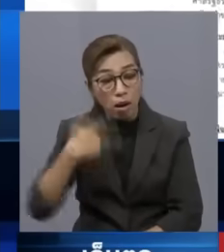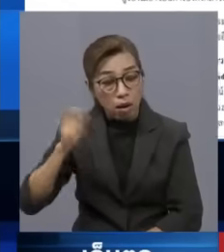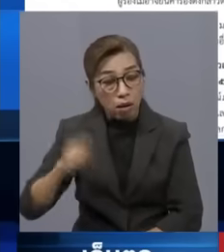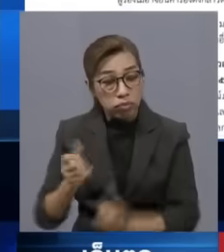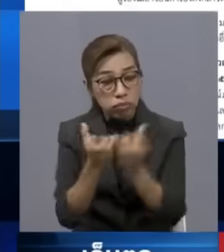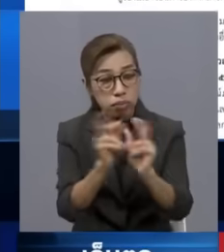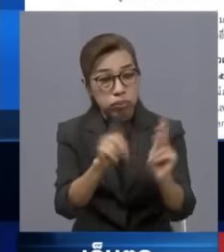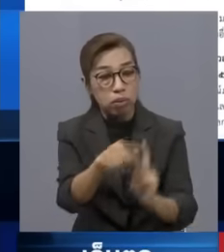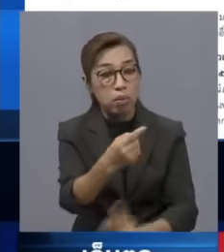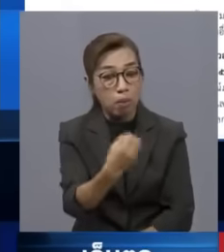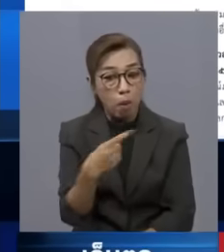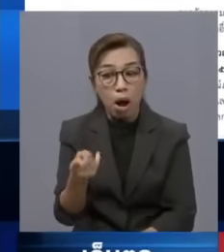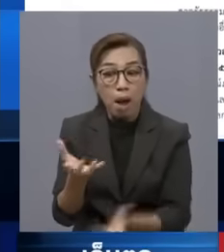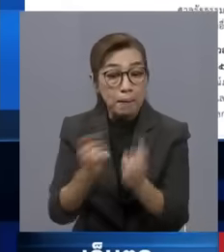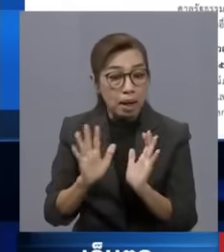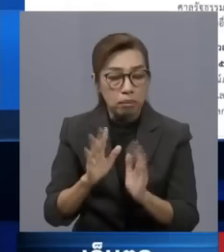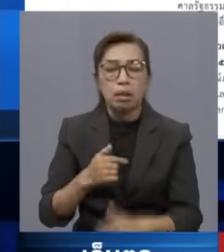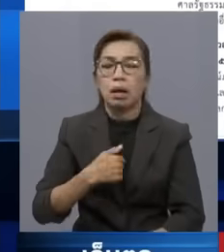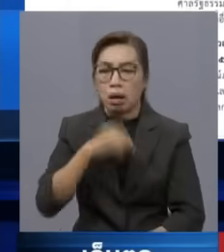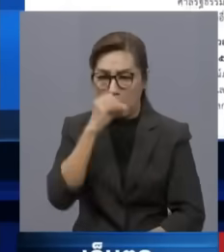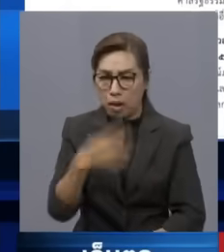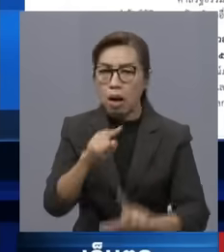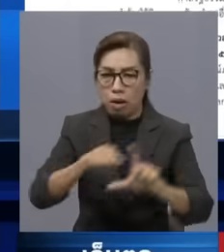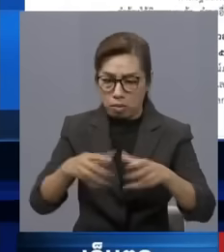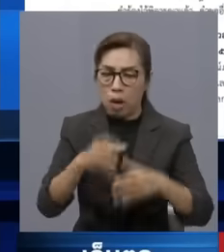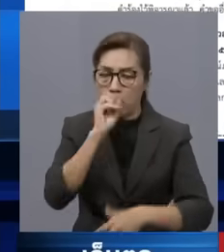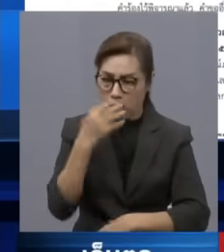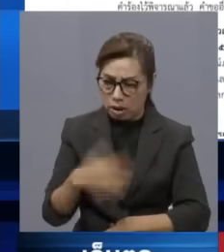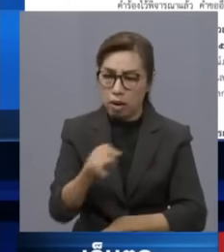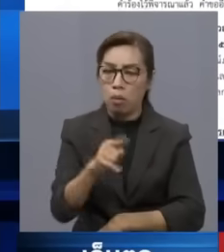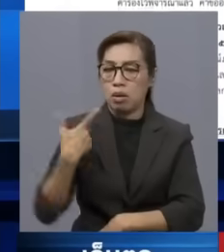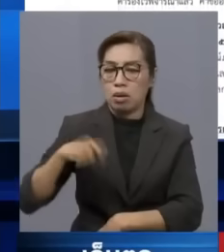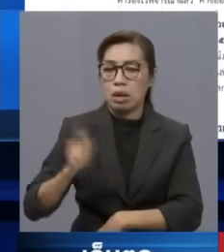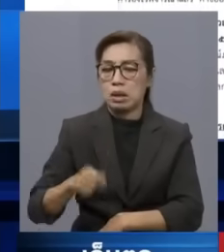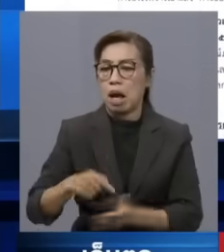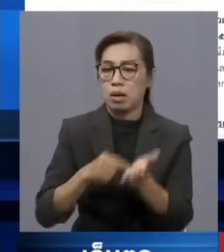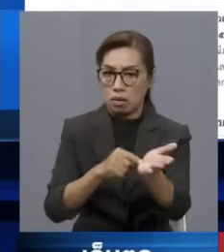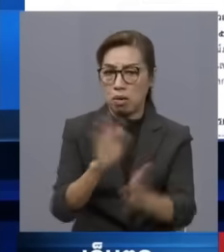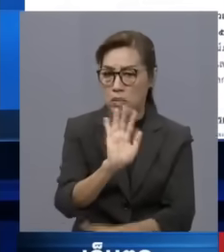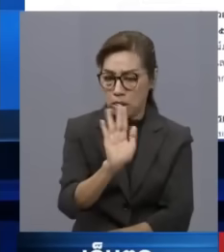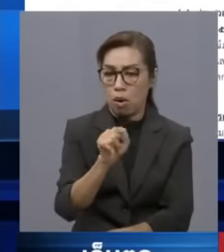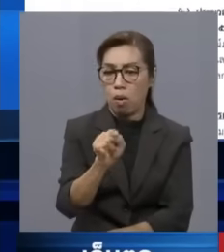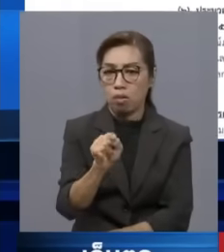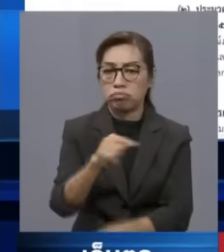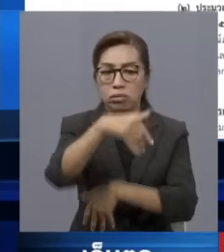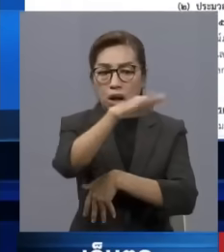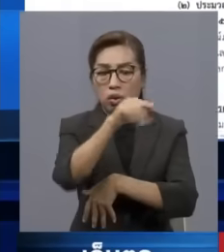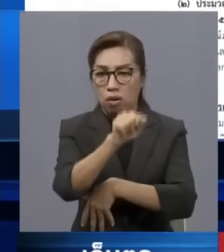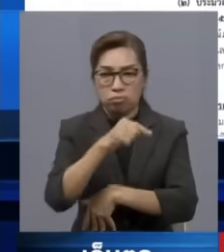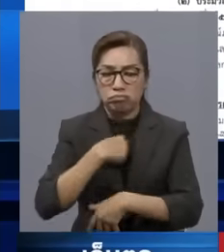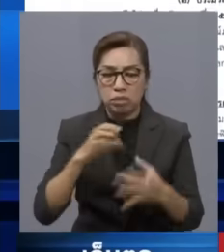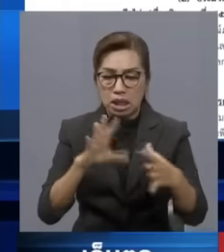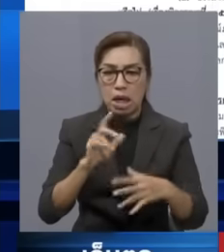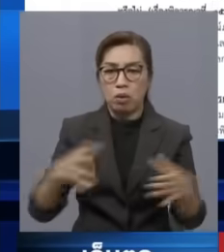ยันมาตลอดว่ากรณีเช่นนี้รัฐสภาควรว่ากันเองได้ไม่จำเป็นต้องให้องค์กรภายนอกอย่างศาล